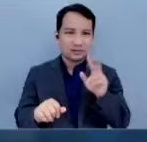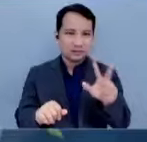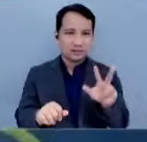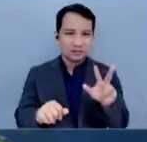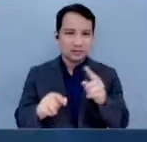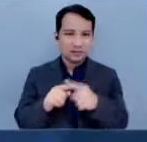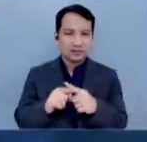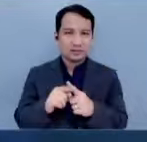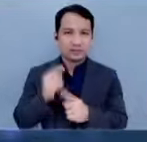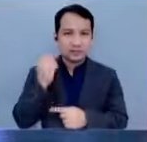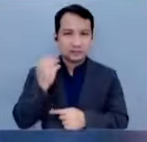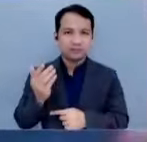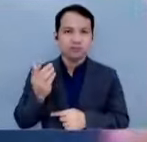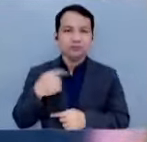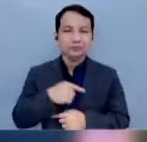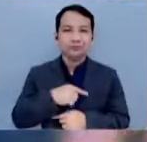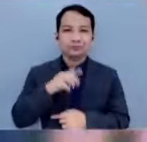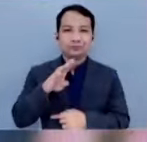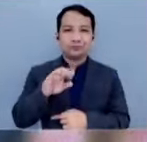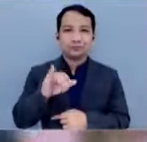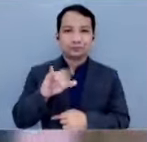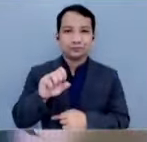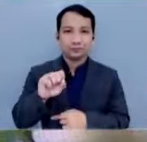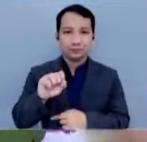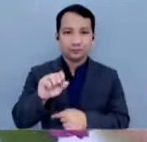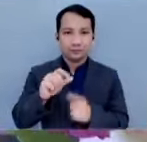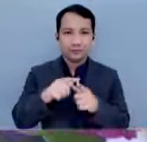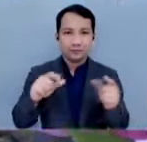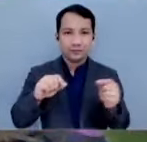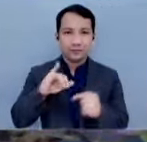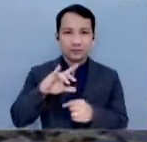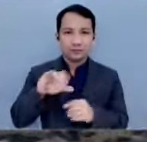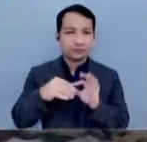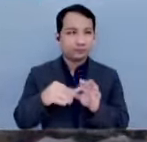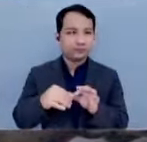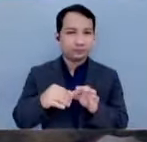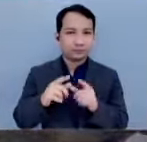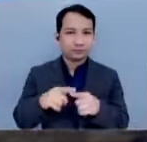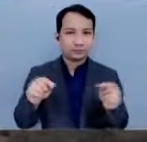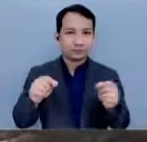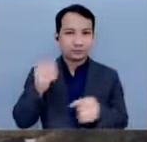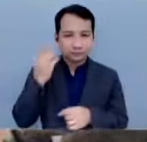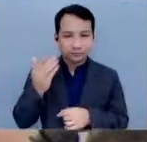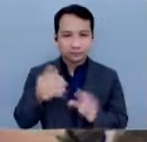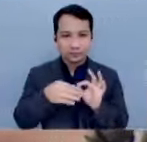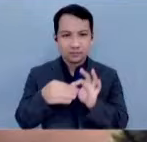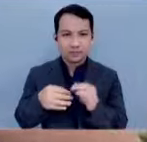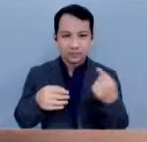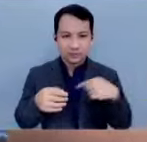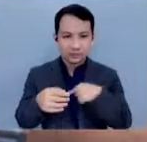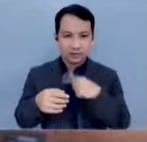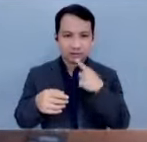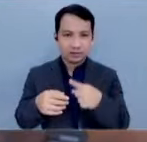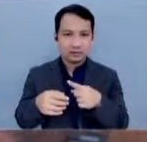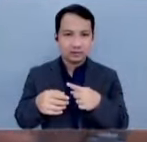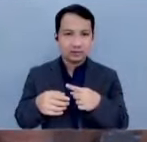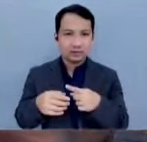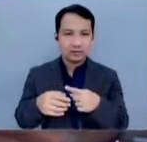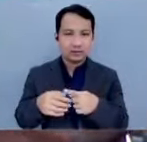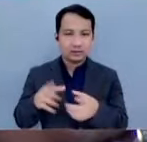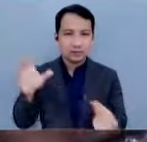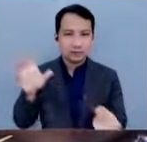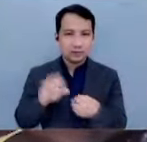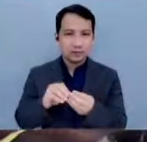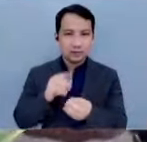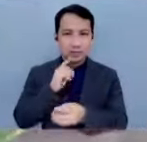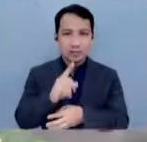the Bushida, Japanese Bushida from Japan, Japanese Bushida. Meron din ko yung local version, yung